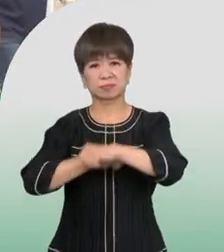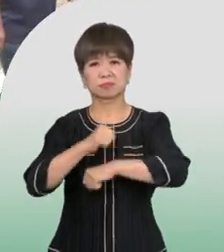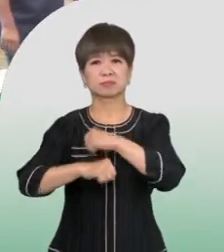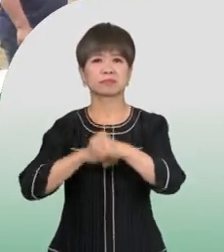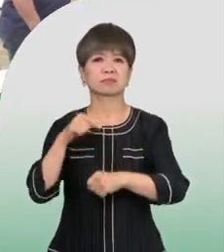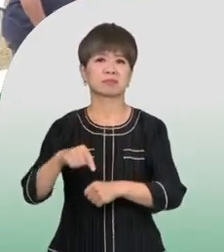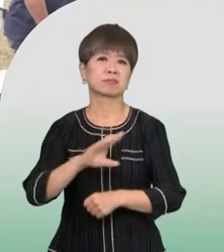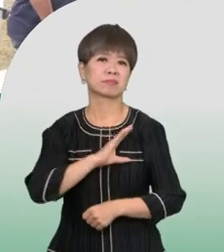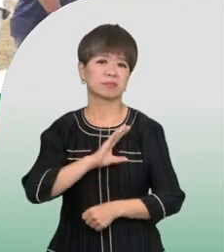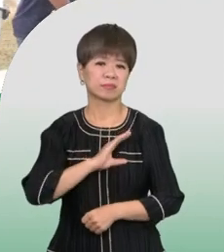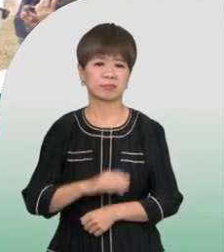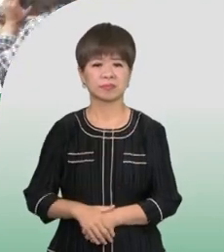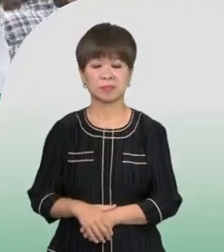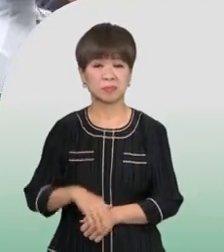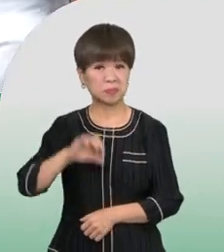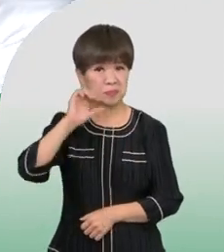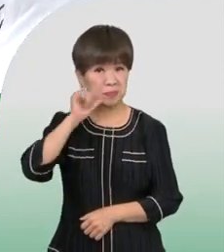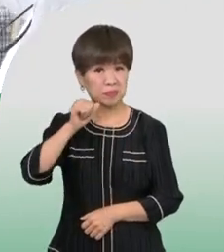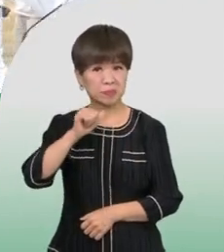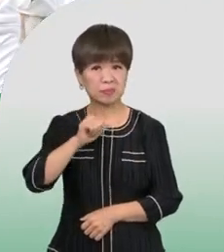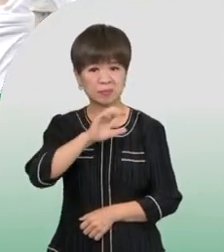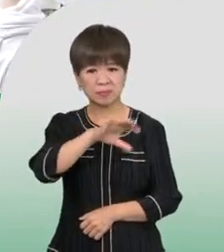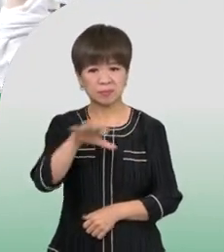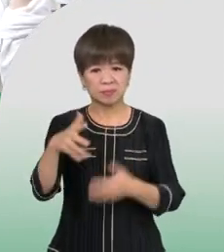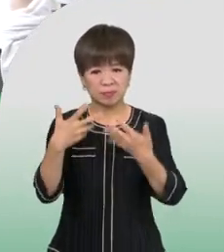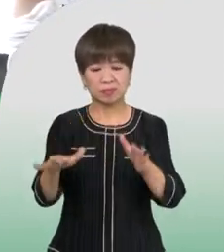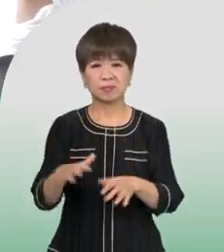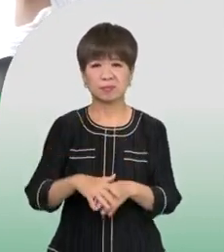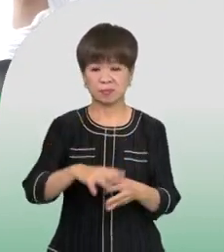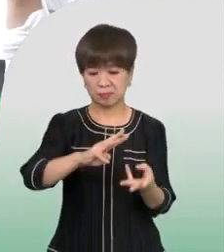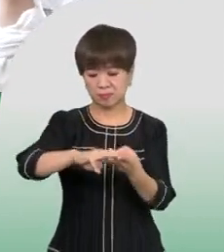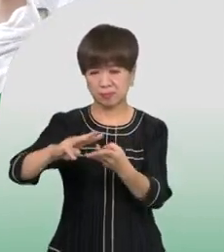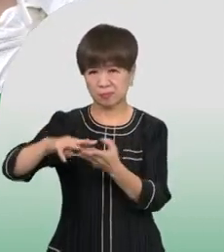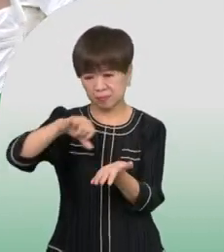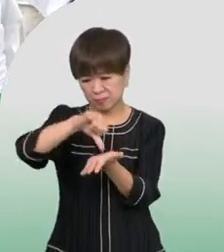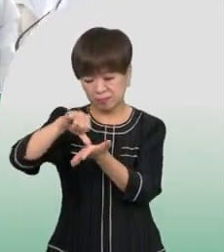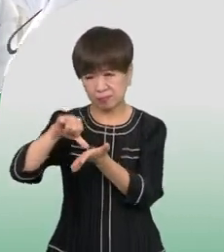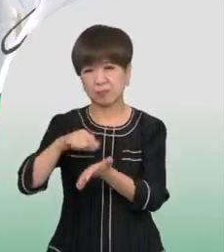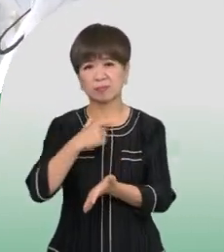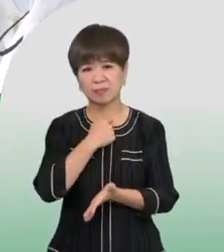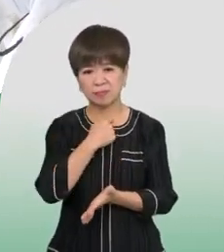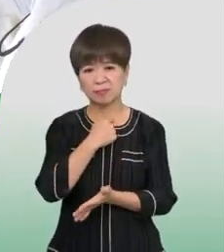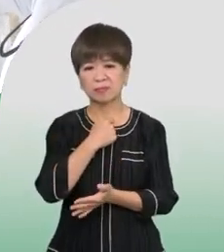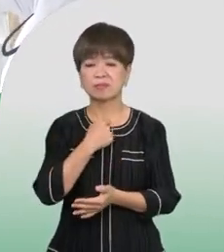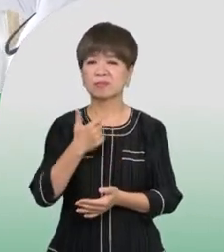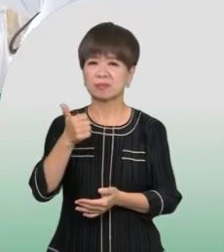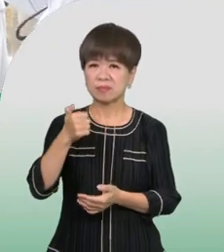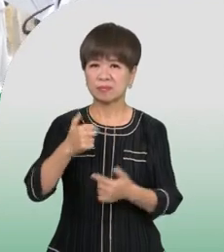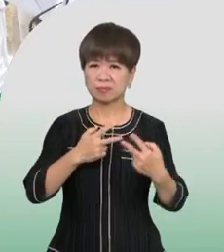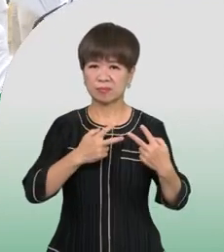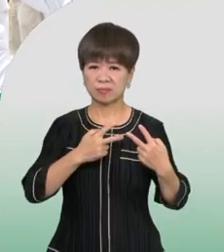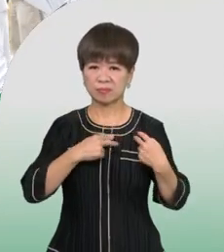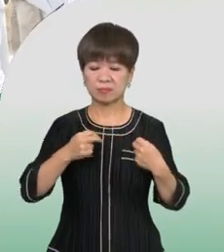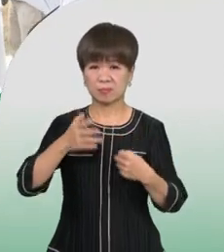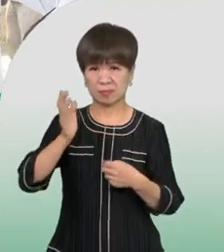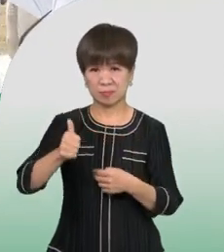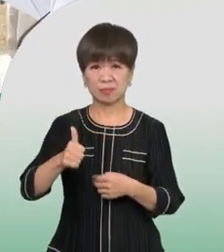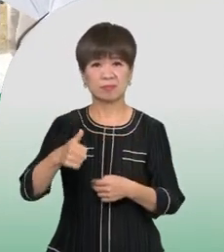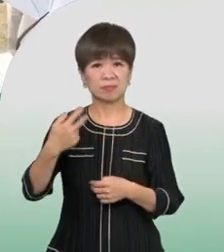期待我们，因为苗栗县里面还有很多很多的灌区外，我们欢迎我们的蔡署长继续来给我